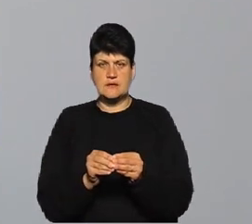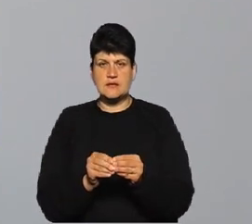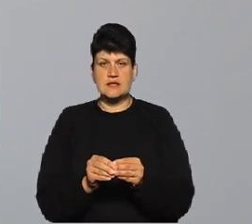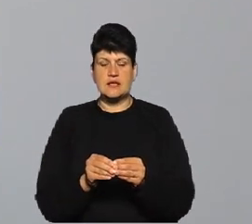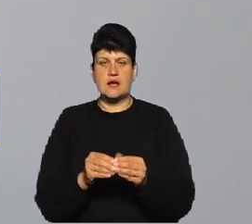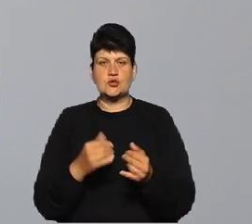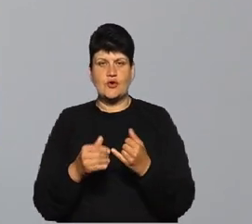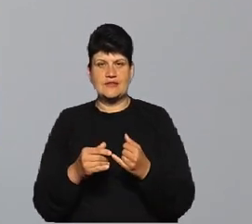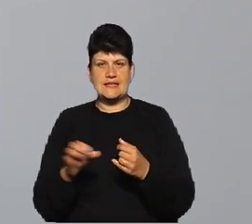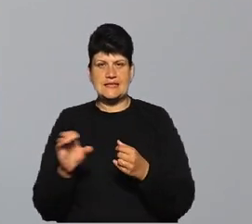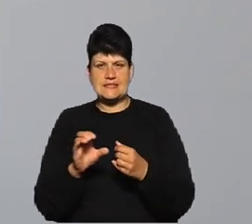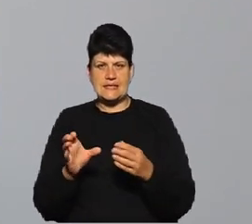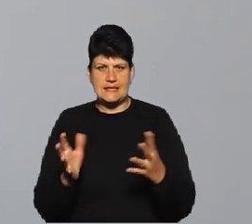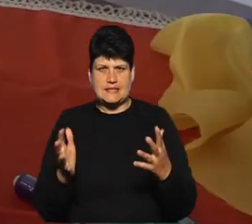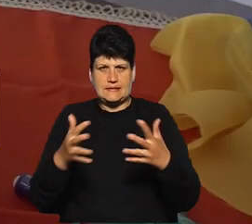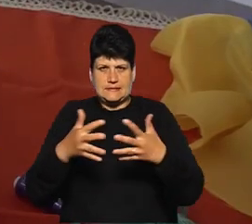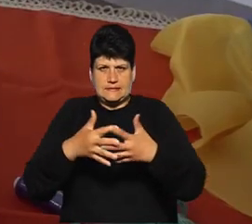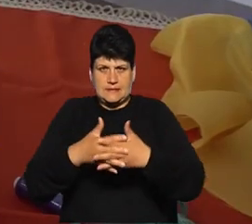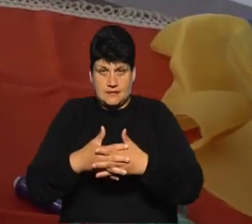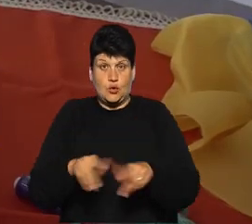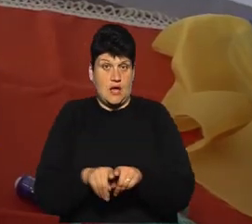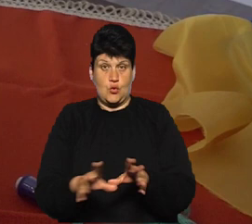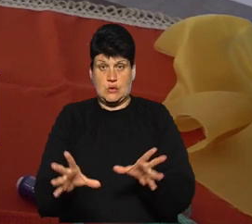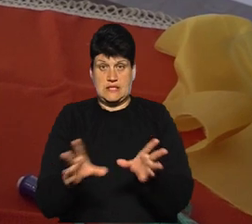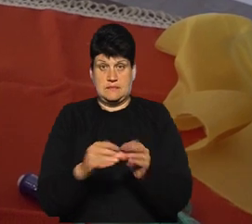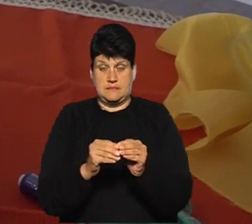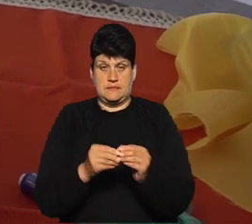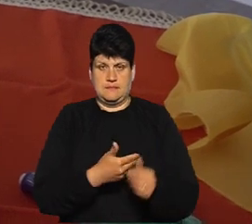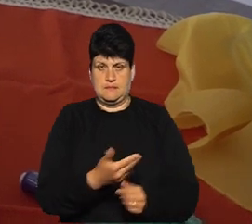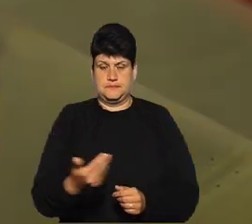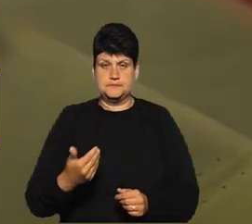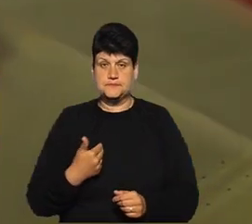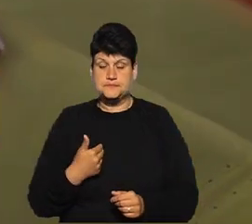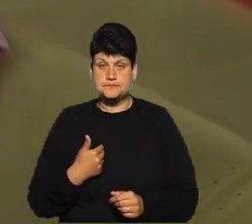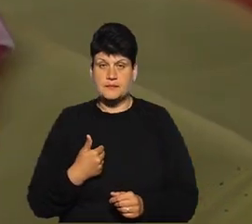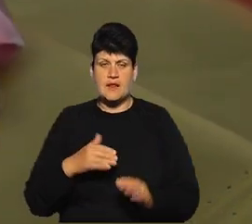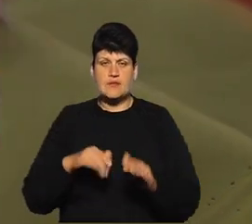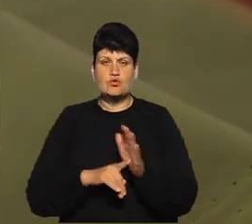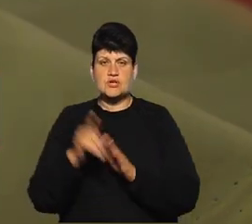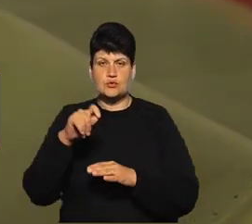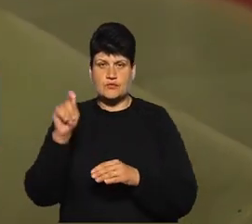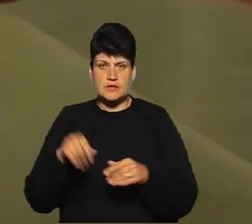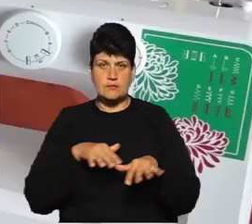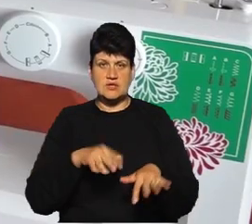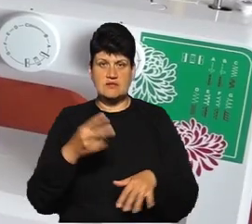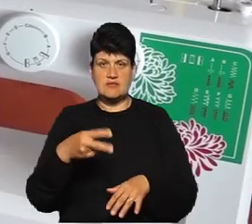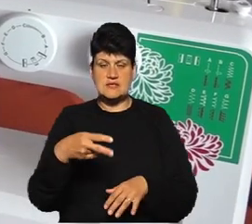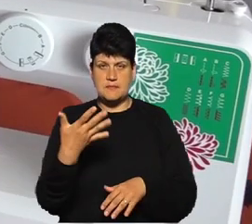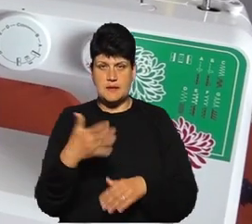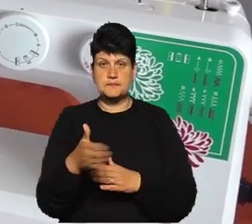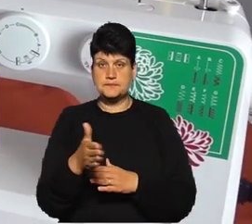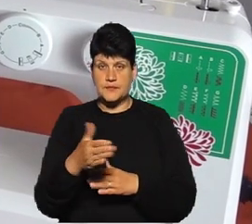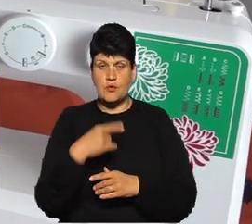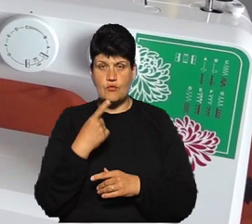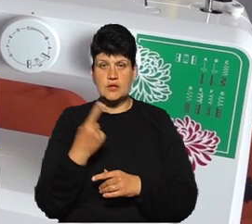синій колір, це з'єднані ми. Від початку повномасштабної війни жінка пошила 25 стягів. Марія каже, на